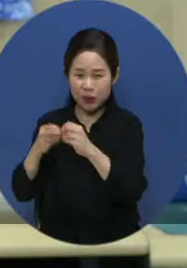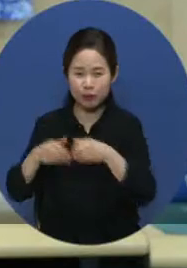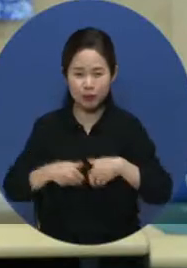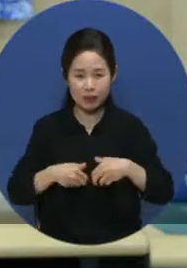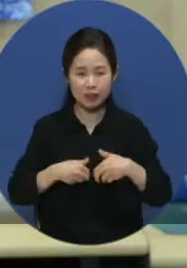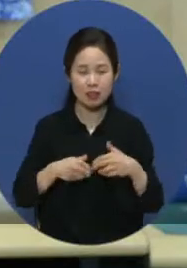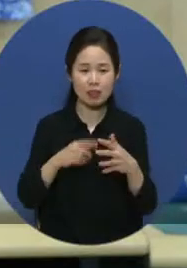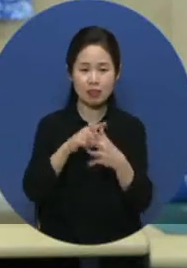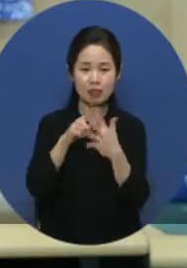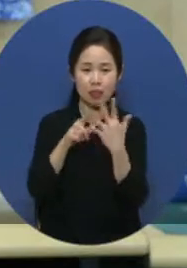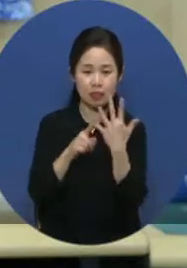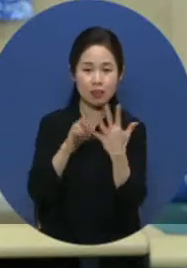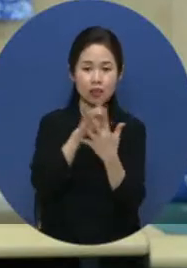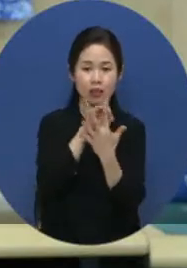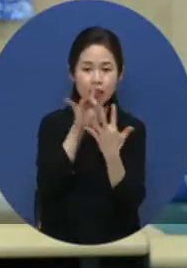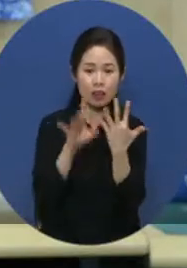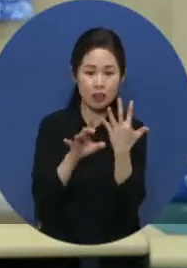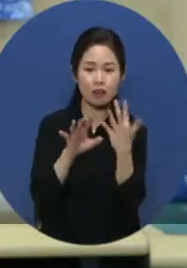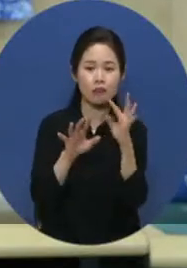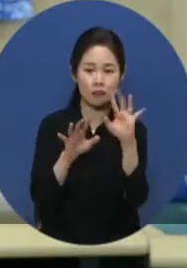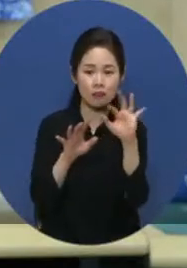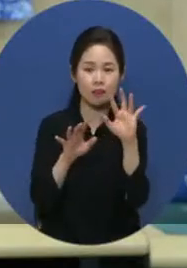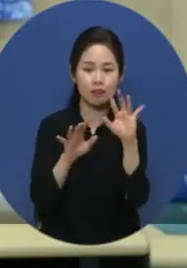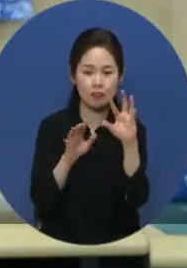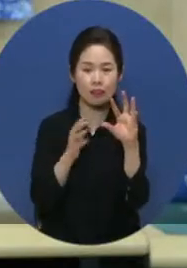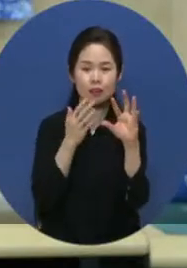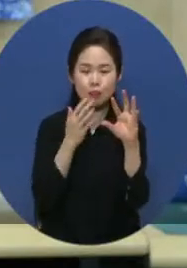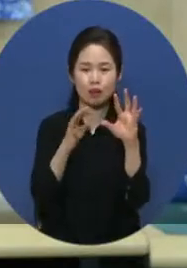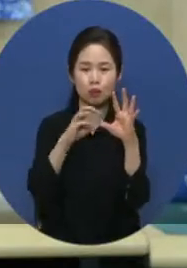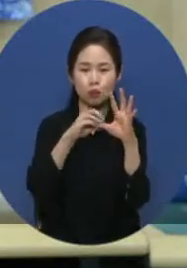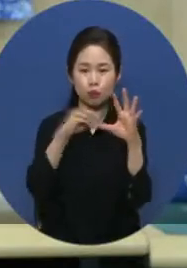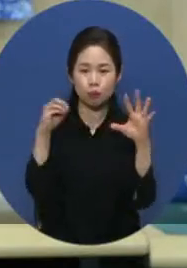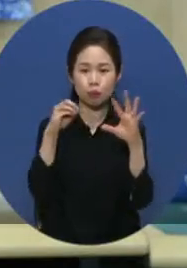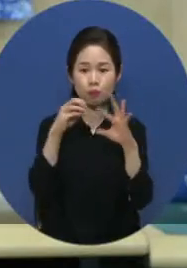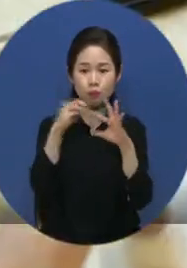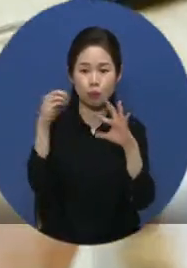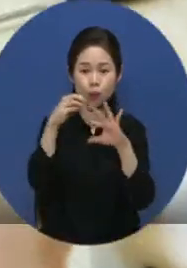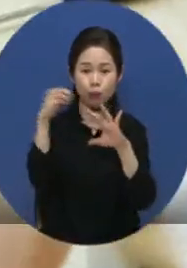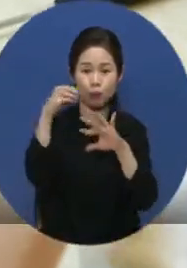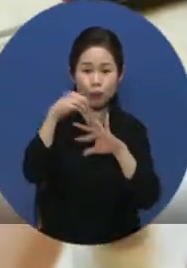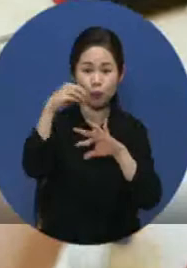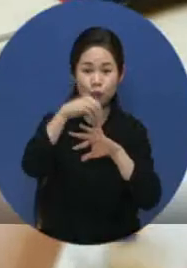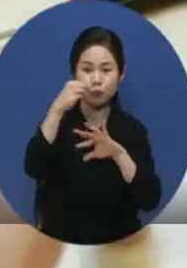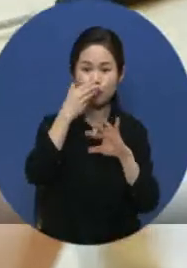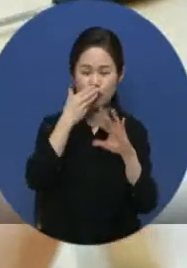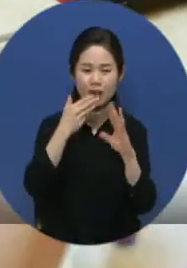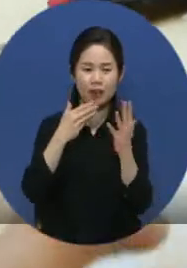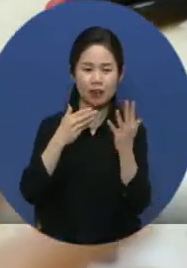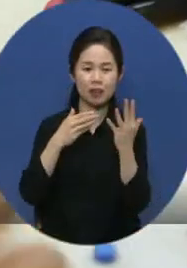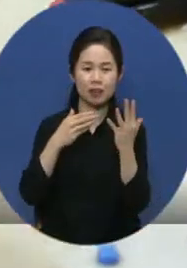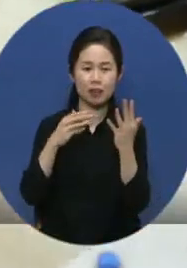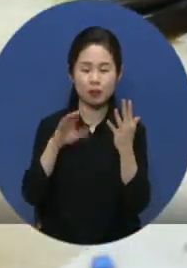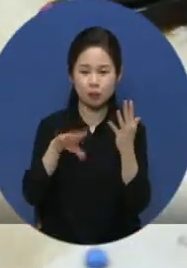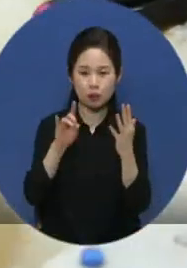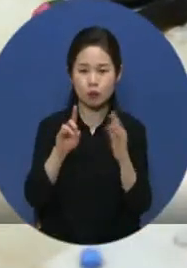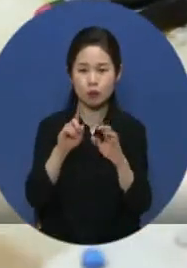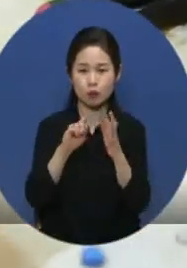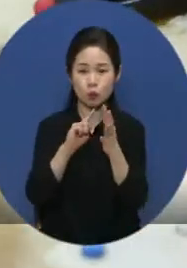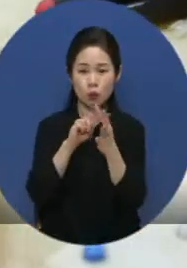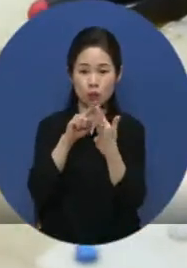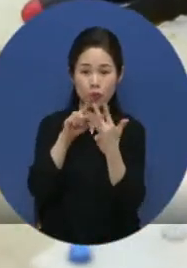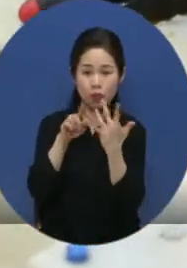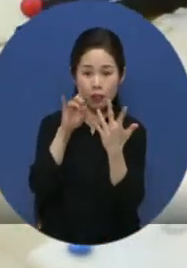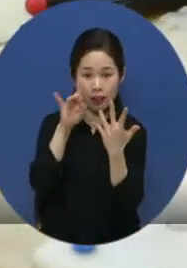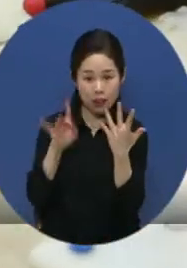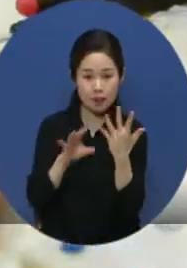움직임이 가능하고 개별로 교체가 가능한, 탈부착 가능한 형태라서 손가락 하나하나를 먼저 일단 만들어서 동작하는지